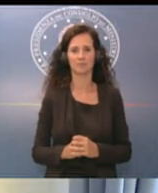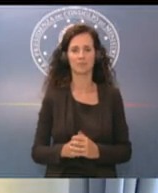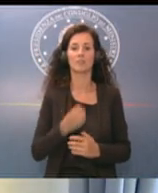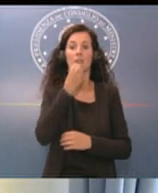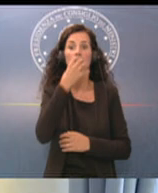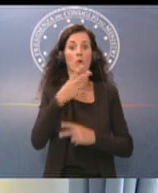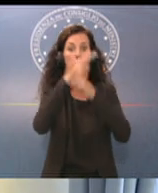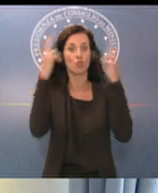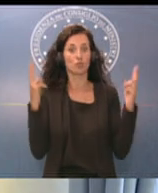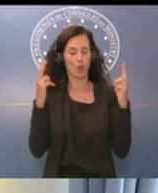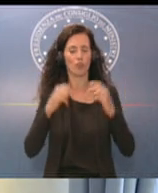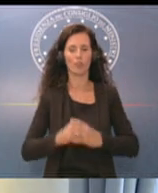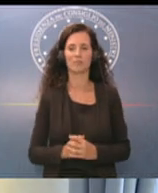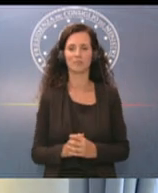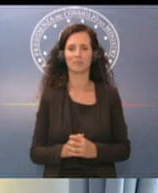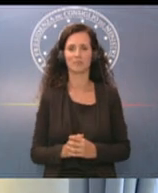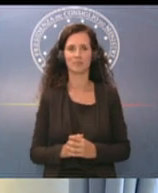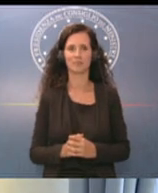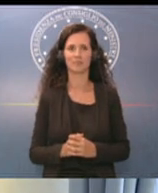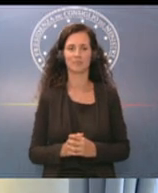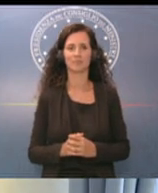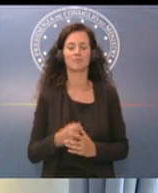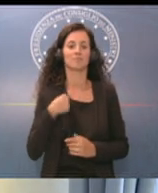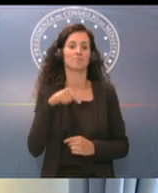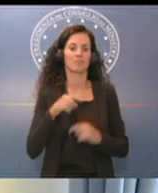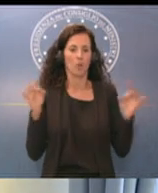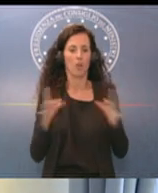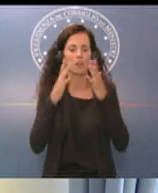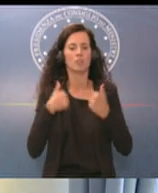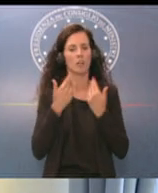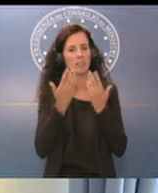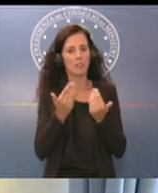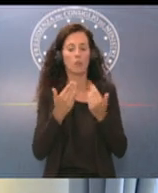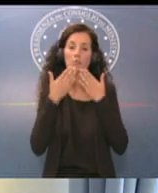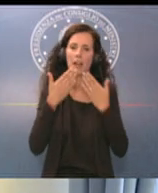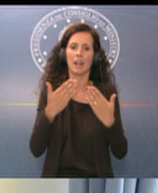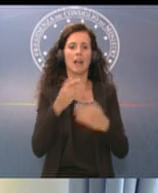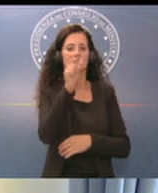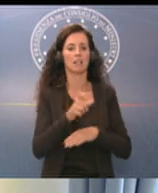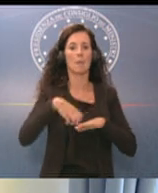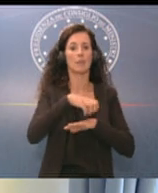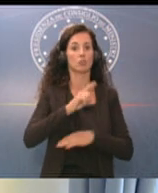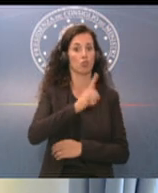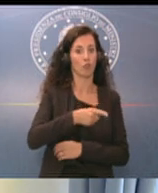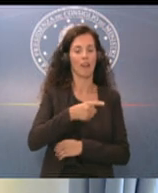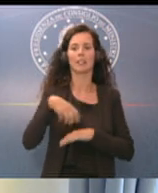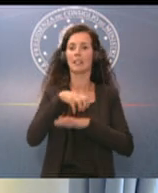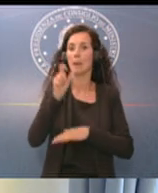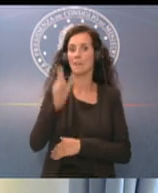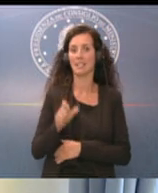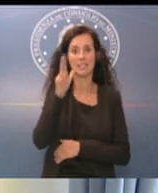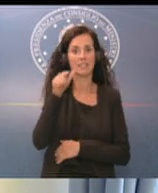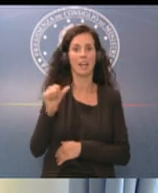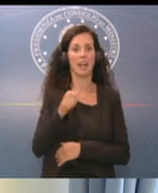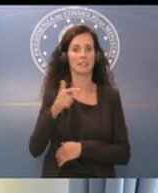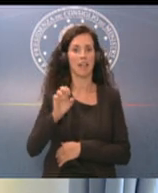Buongiorno, io innanzitutto vorrei salutare e ringraziare il ministro Giovannini, la ministra Stefani, e